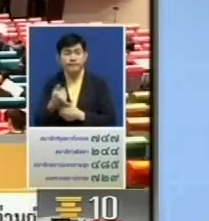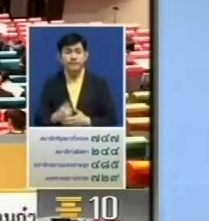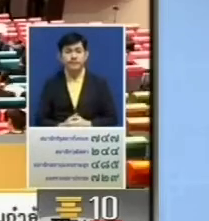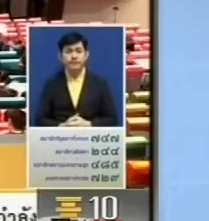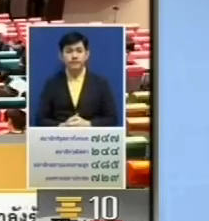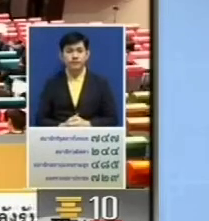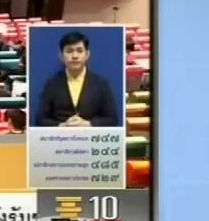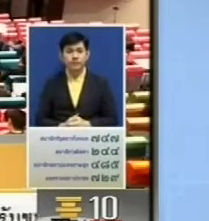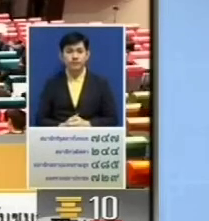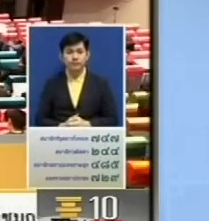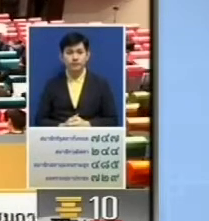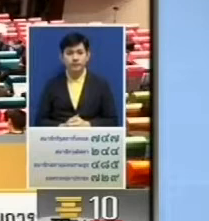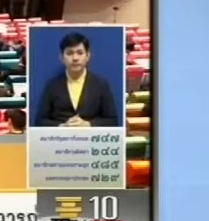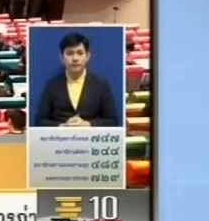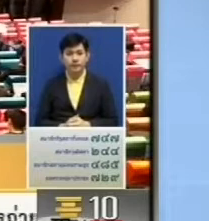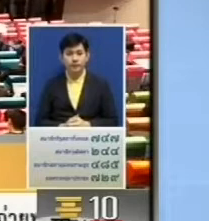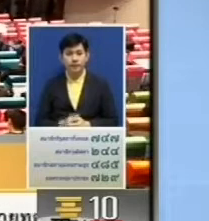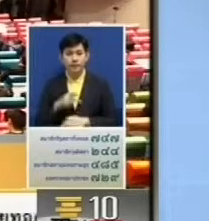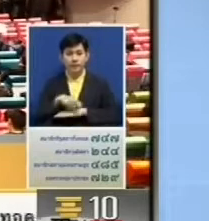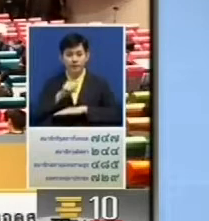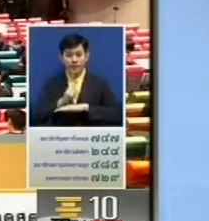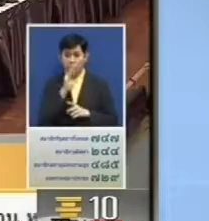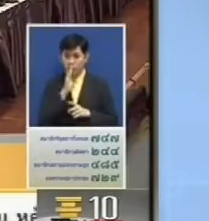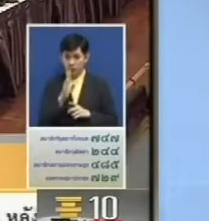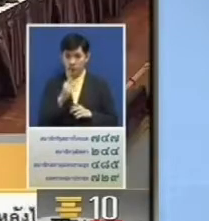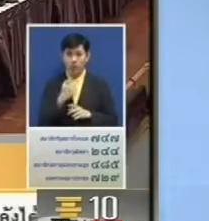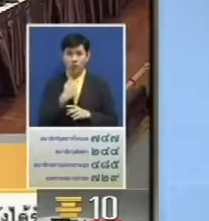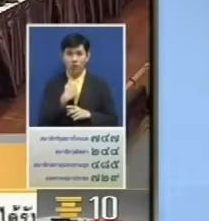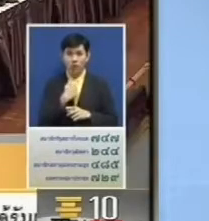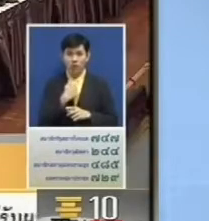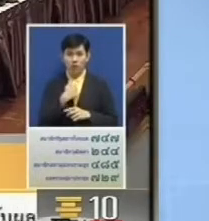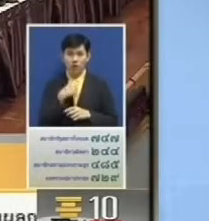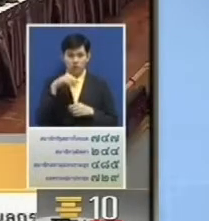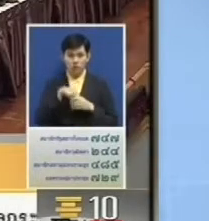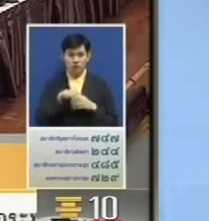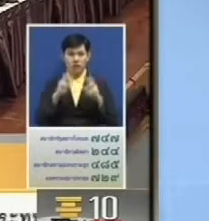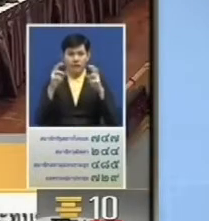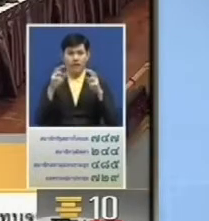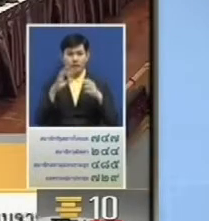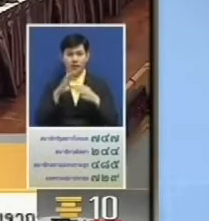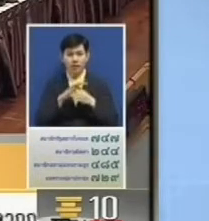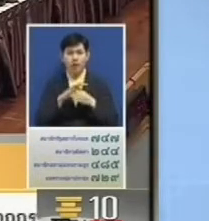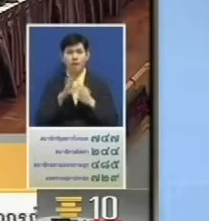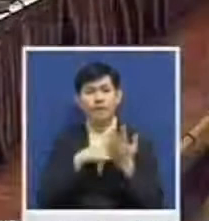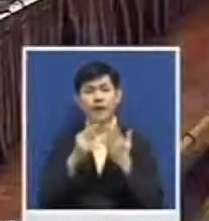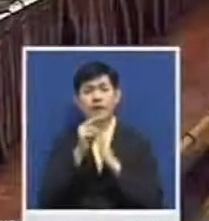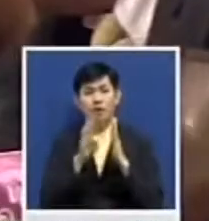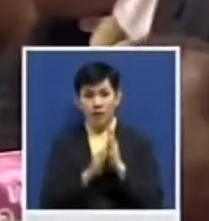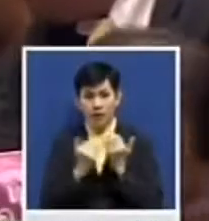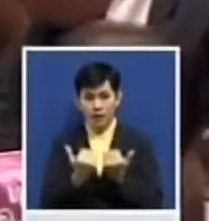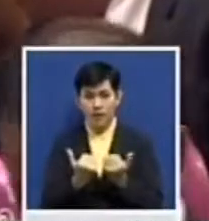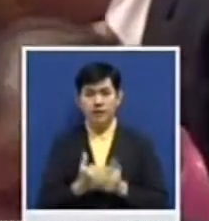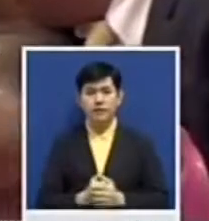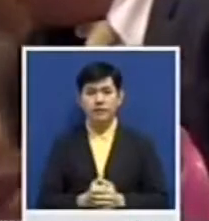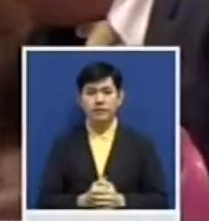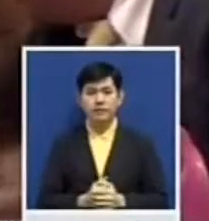วมก็สอบผ่านคืออาจจะไม่ได้ถึงคะแนนแบบ8 9ส่วน10อะไรเงี้ยแต่ว่าก็6 7เนี่ยผมถือว่าก็ได้นะครับ เดี๋ยวดู